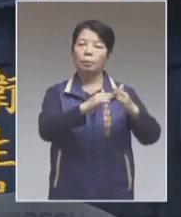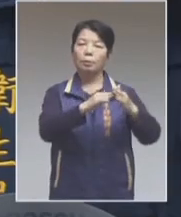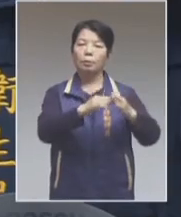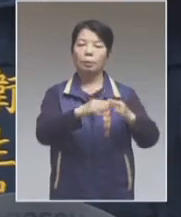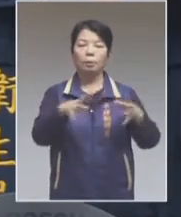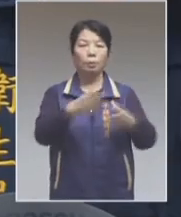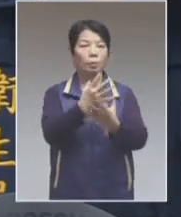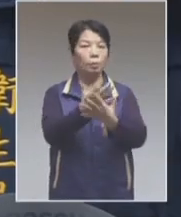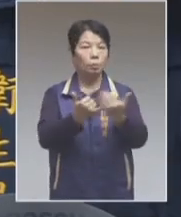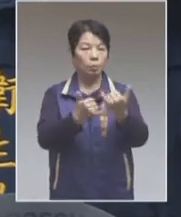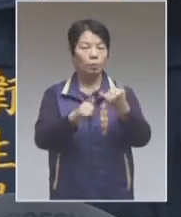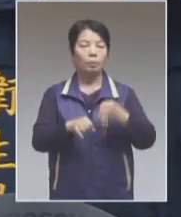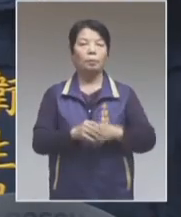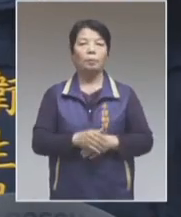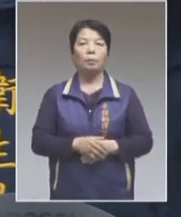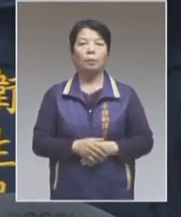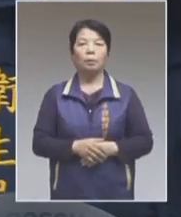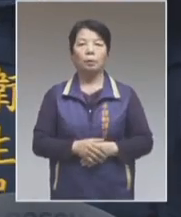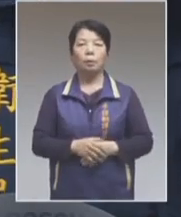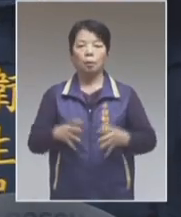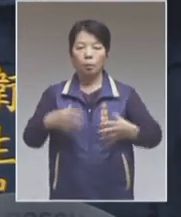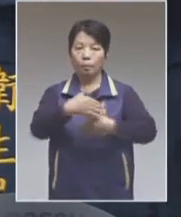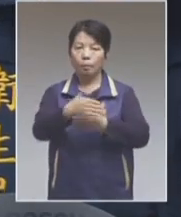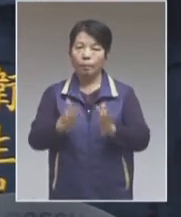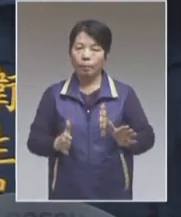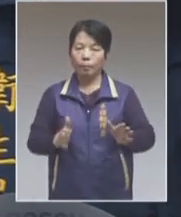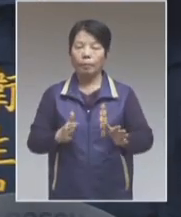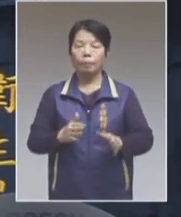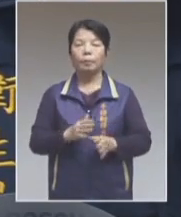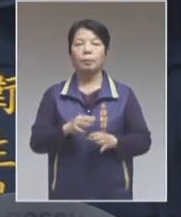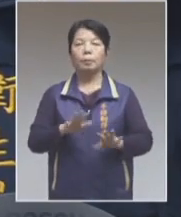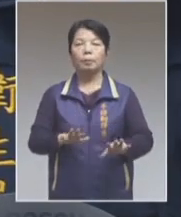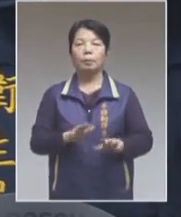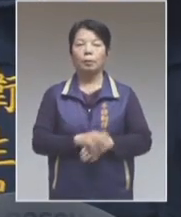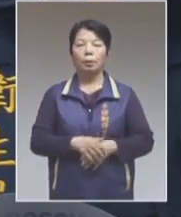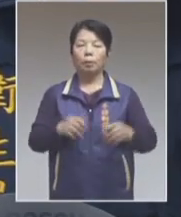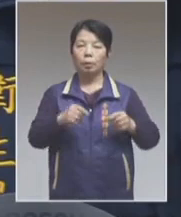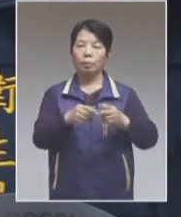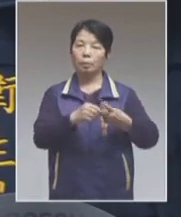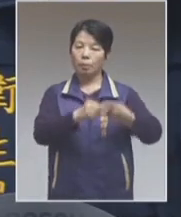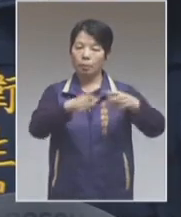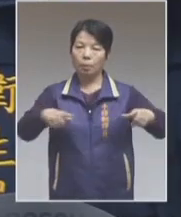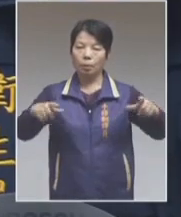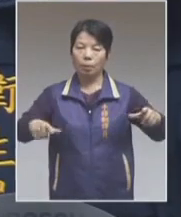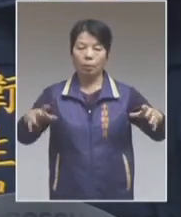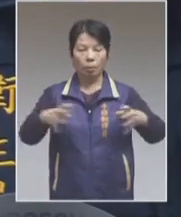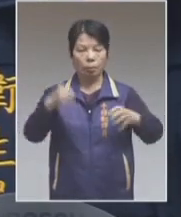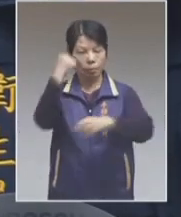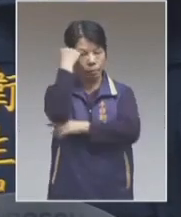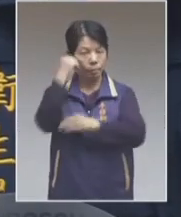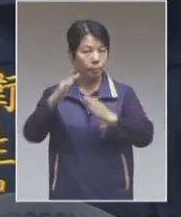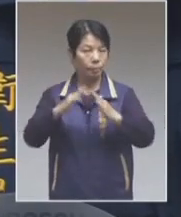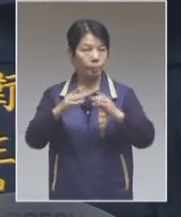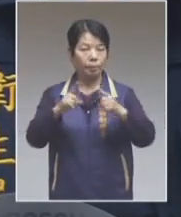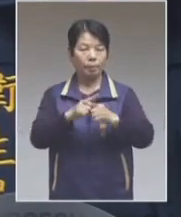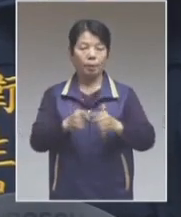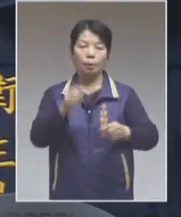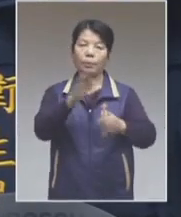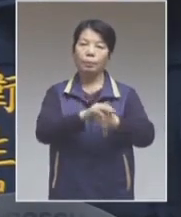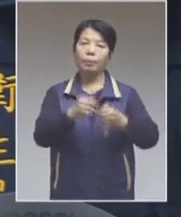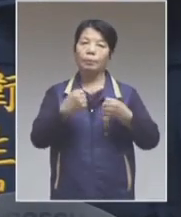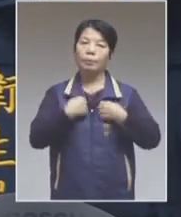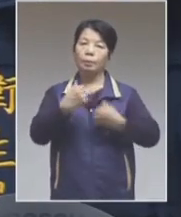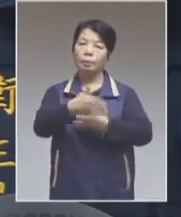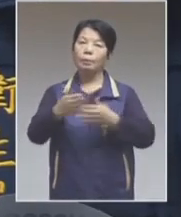之前也报告过，在校同班同学以及我们直接框到第二圈，还有同住家人，还有补习班的同班